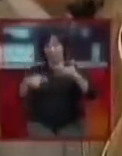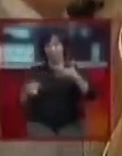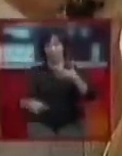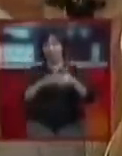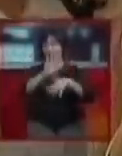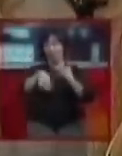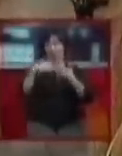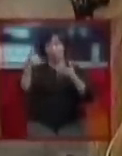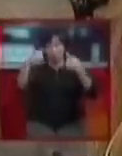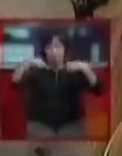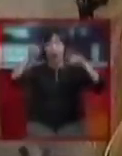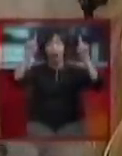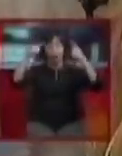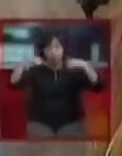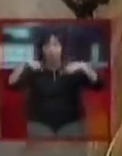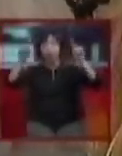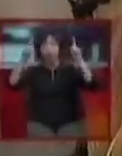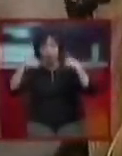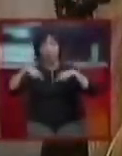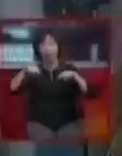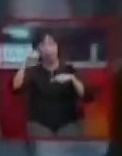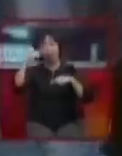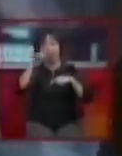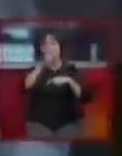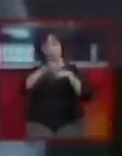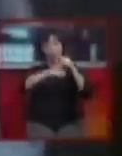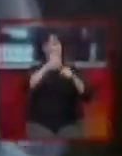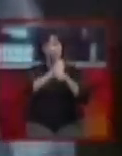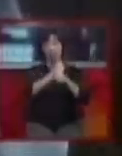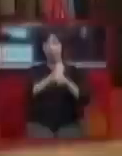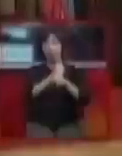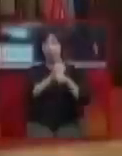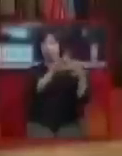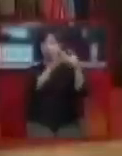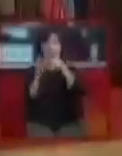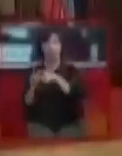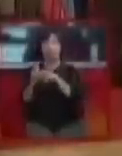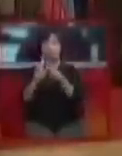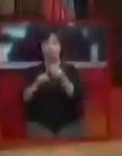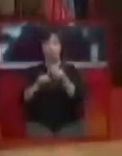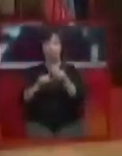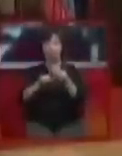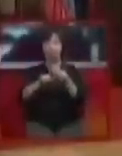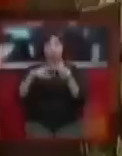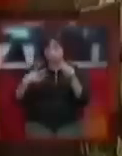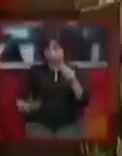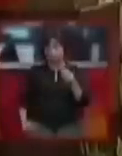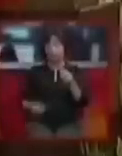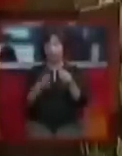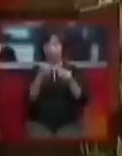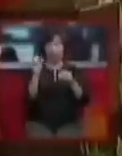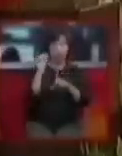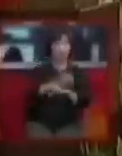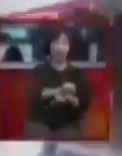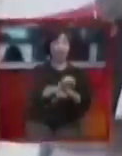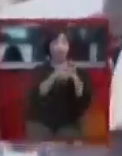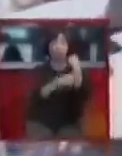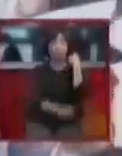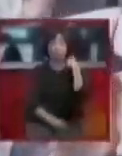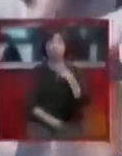ng mga nagawa raw ng kanyang administrasyon sa loob ng 2 taon, kaugnayan ng katiwalian at paglaban sa kahirapan.